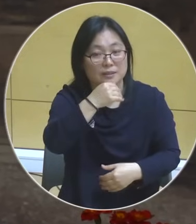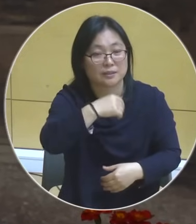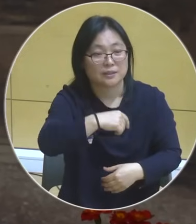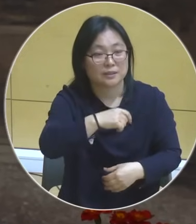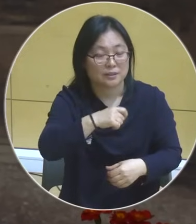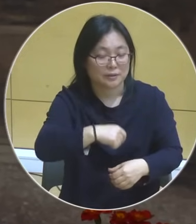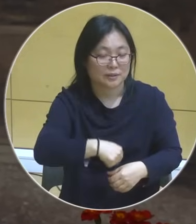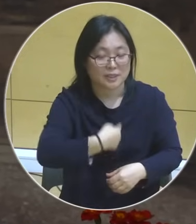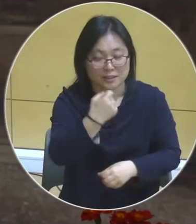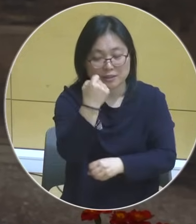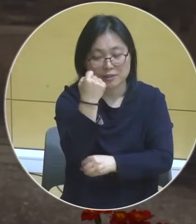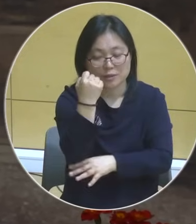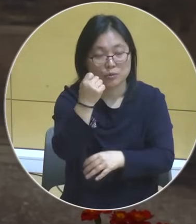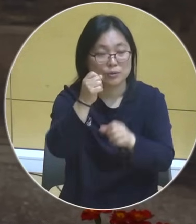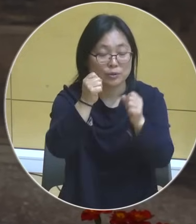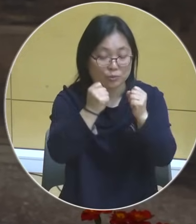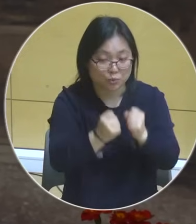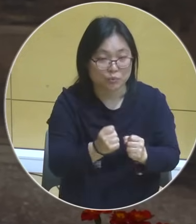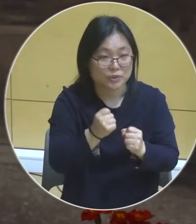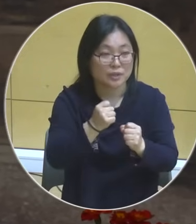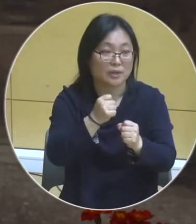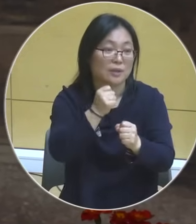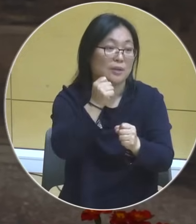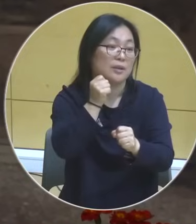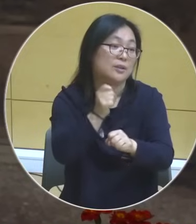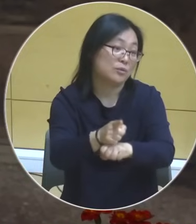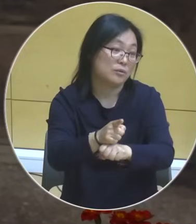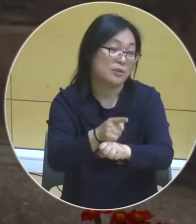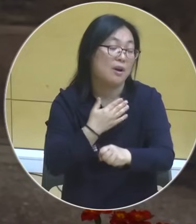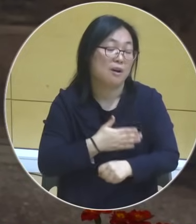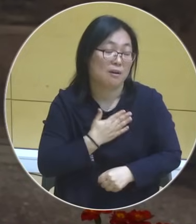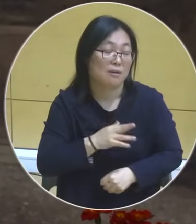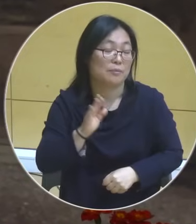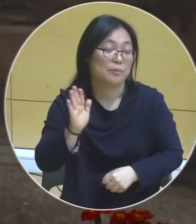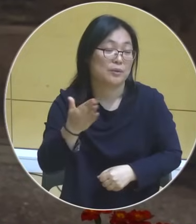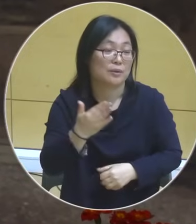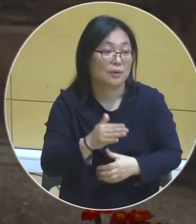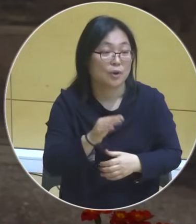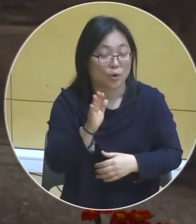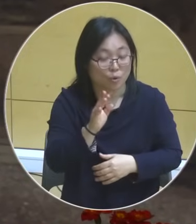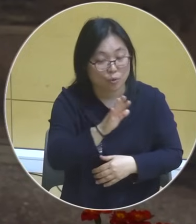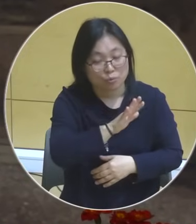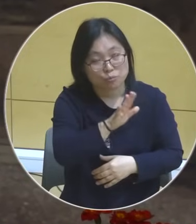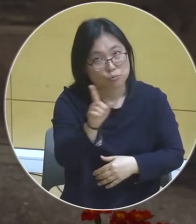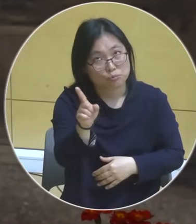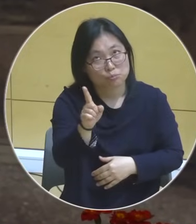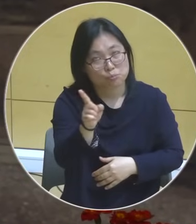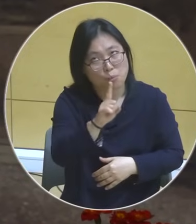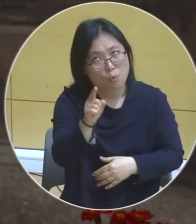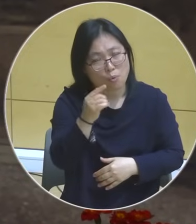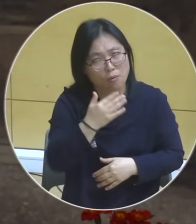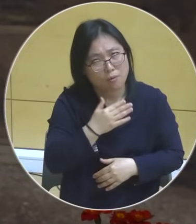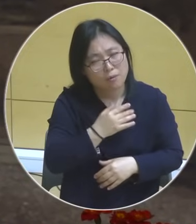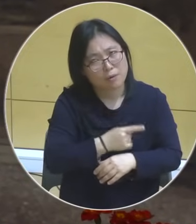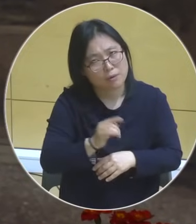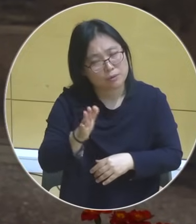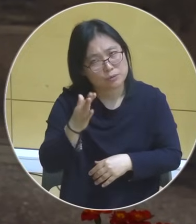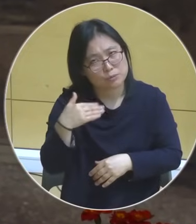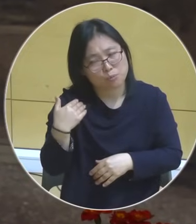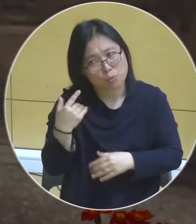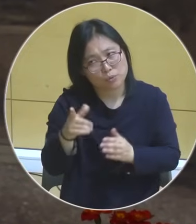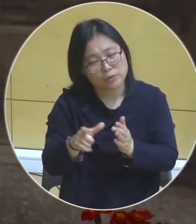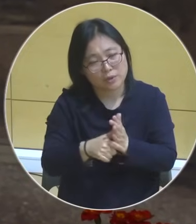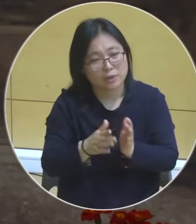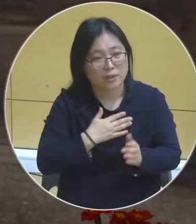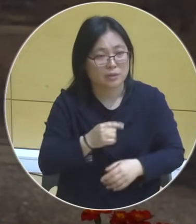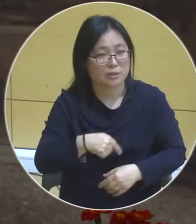것입니다. 우리가 방향, 인생의 방향을 알 수 없을 때, 무엇을 해야 될지 알지 못할 때 바로 우리에게 바른 정체성을